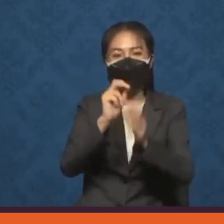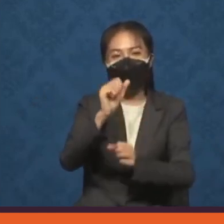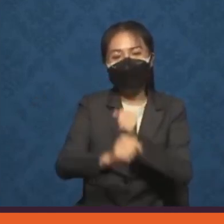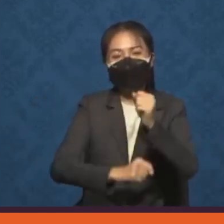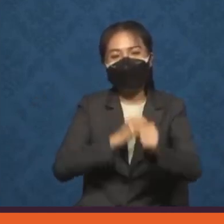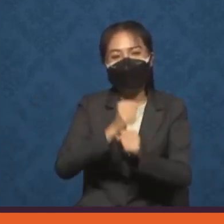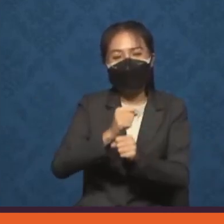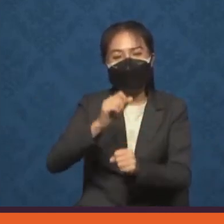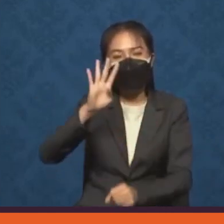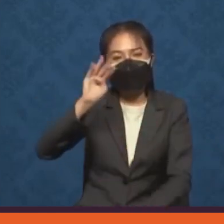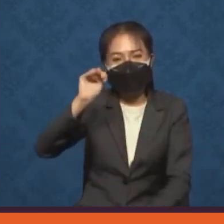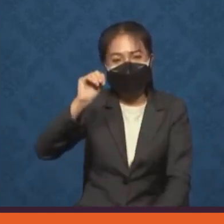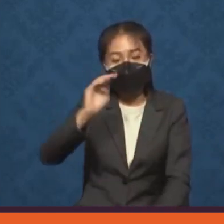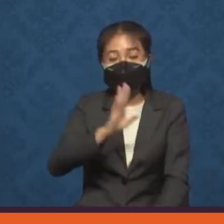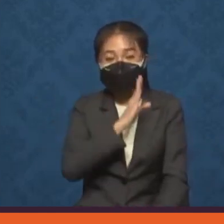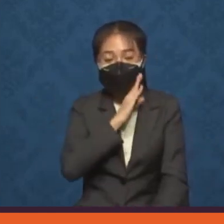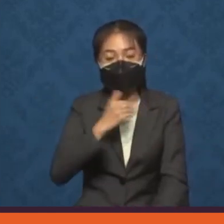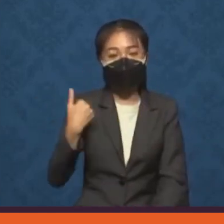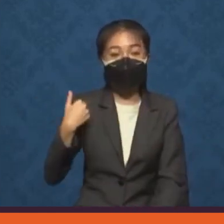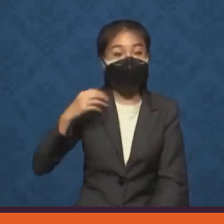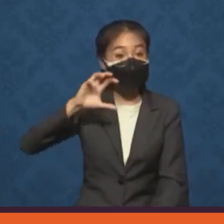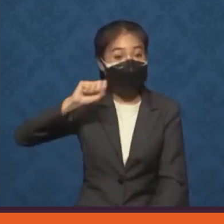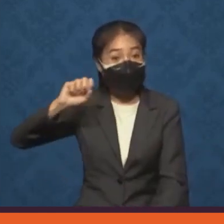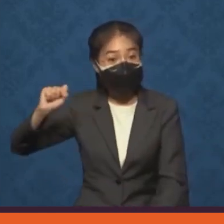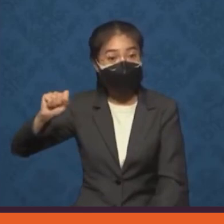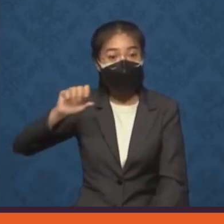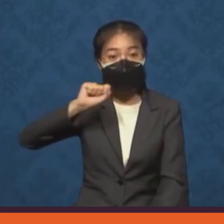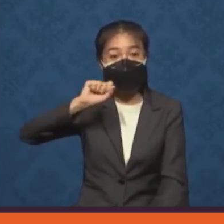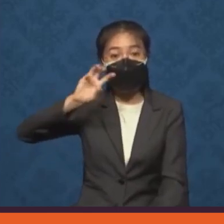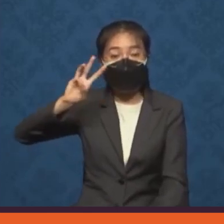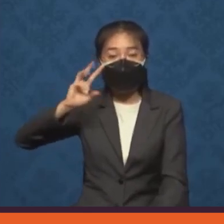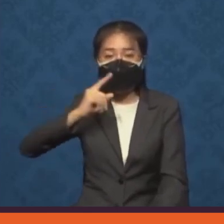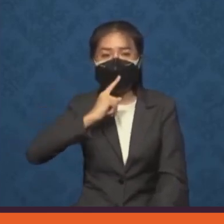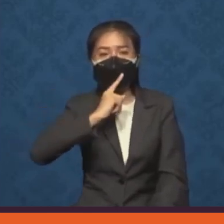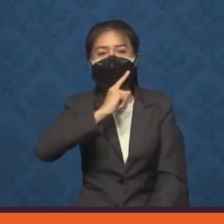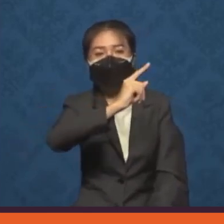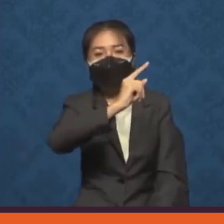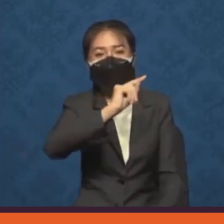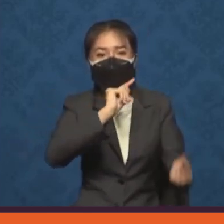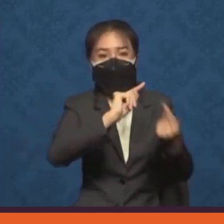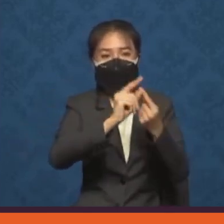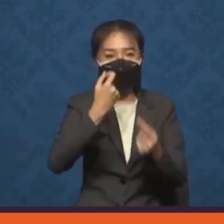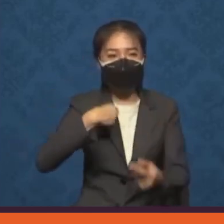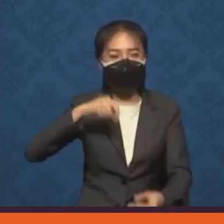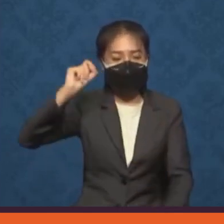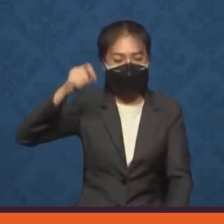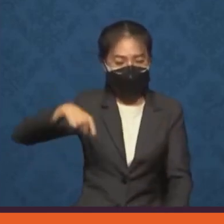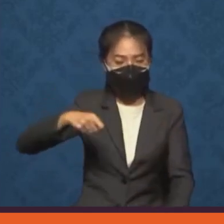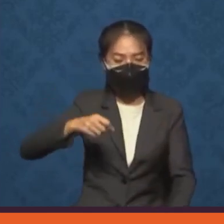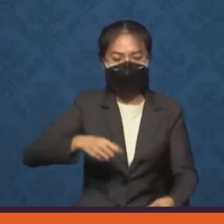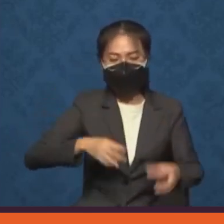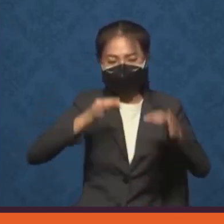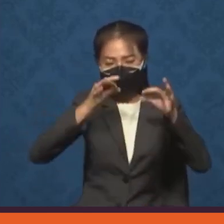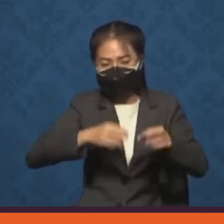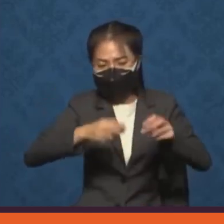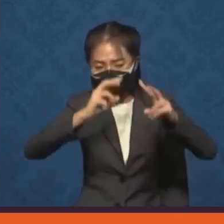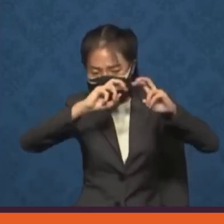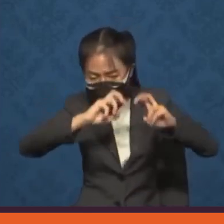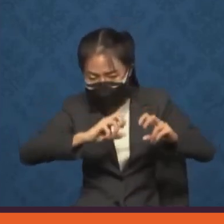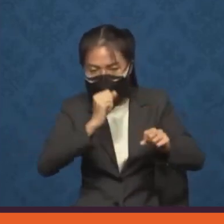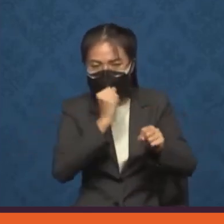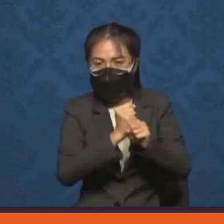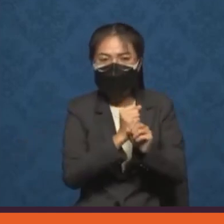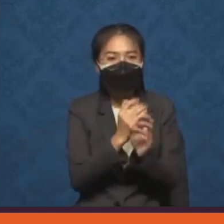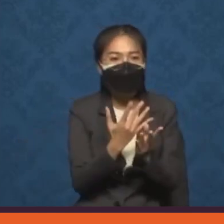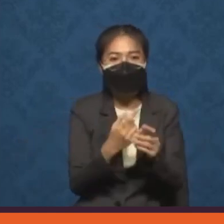กิดมีสสสวร้องไปที่ศาลรัฐธรรมนูญแล้วศาลรัฐธรรมนูญจะวินิจฉัยอย่างไรครับ นี่คือตัวอย่างให้เห็นได้ชัดนะครับดังนั้นตร